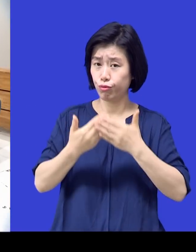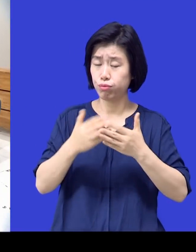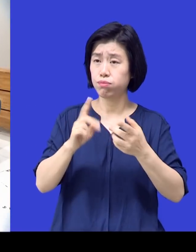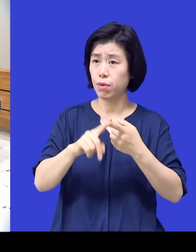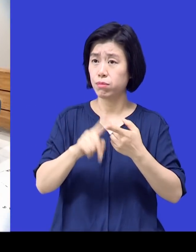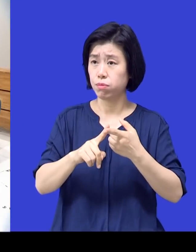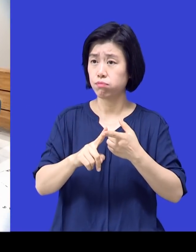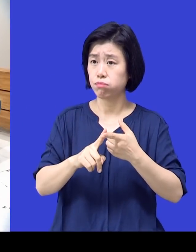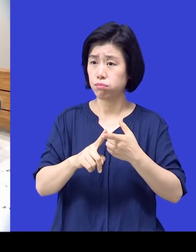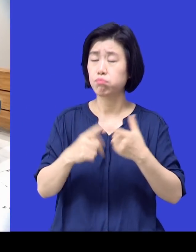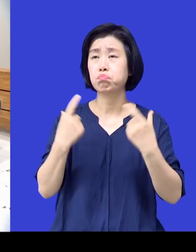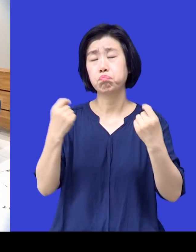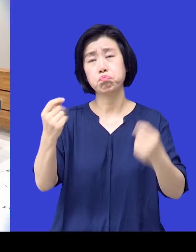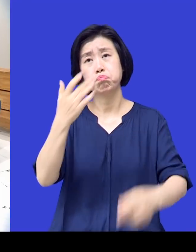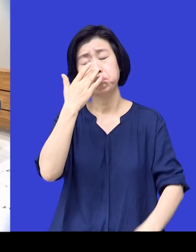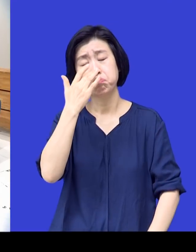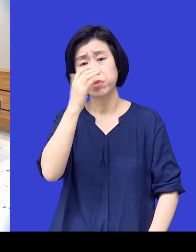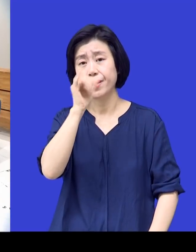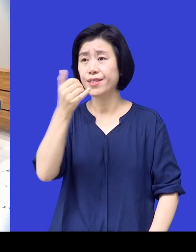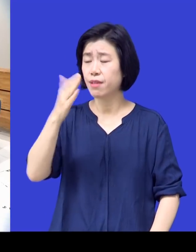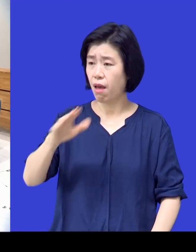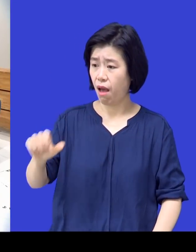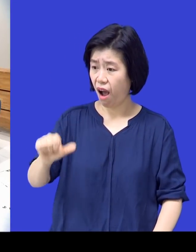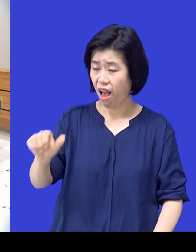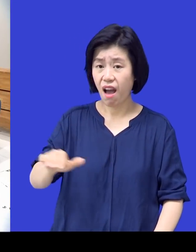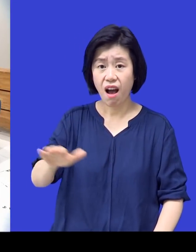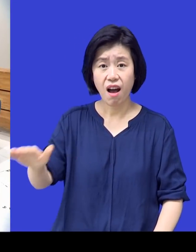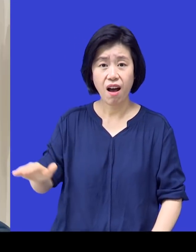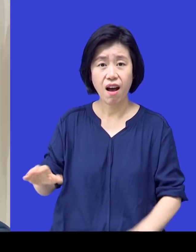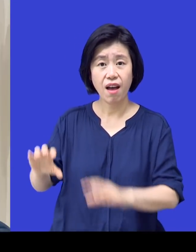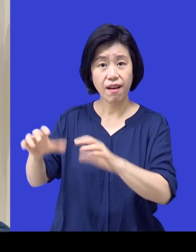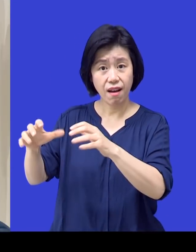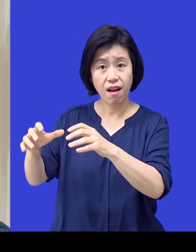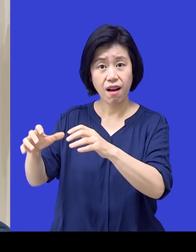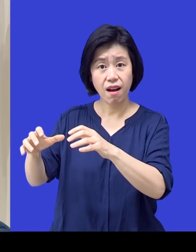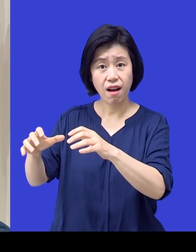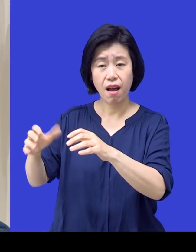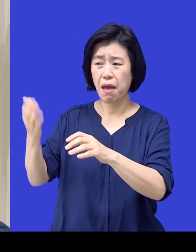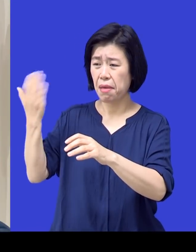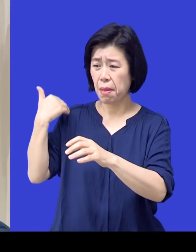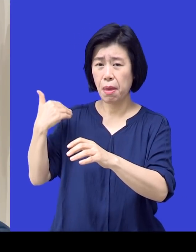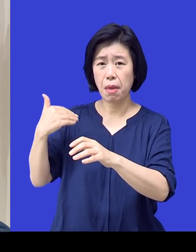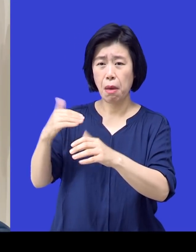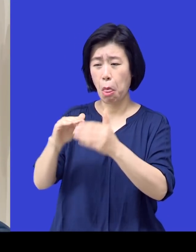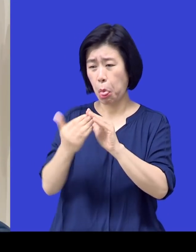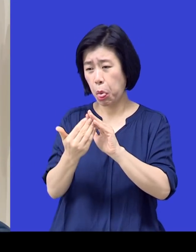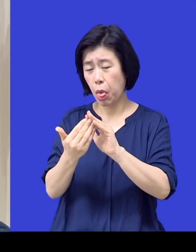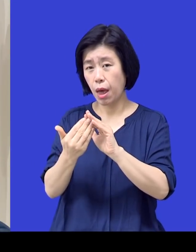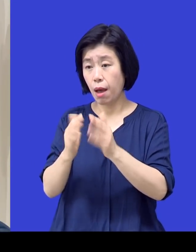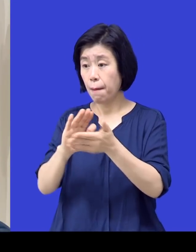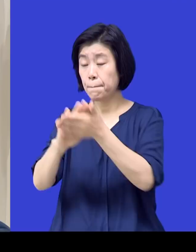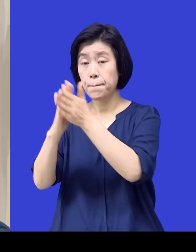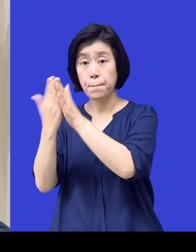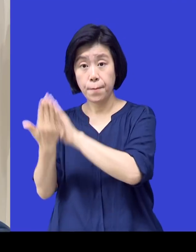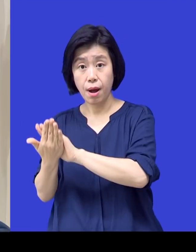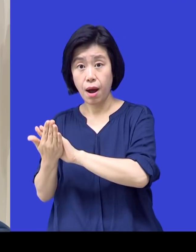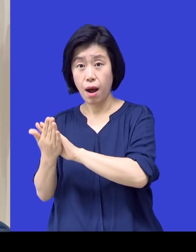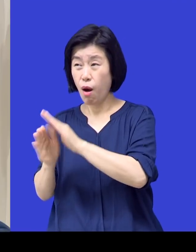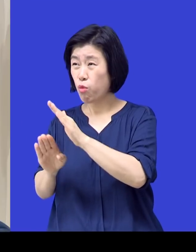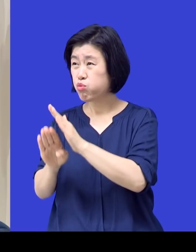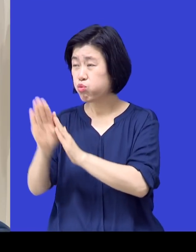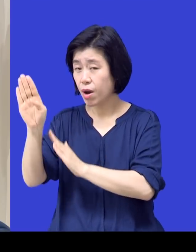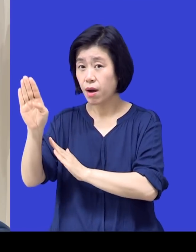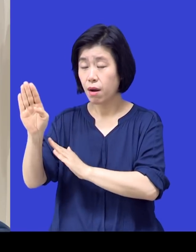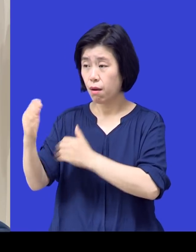그것에 또 감동의 눈물이 그렇죠. 또 보이는 네. 거예요. 우리도 이제 할 수 있어. 그렇죠. 그렇죠. 그래서 한국이라는 이 의미가 상징적으로